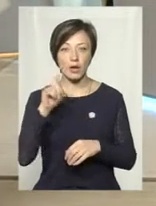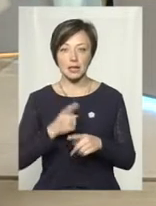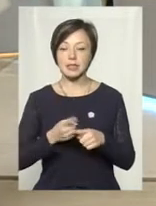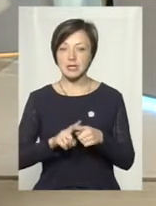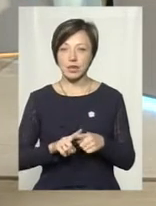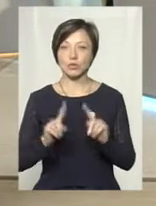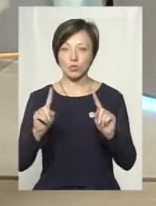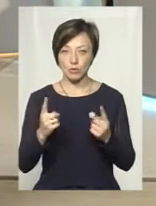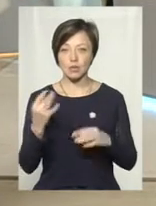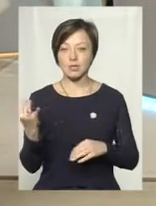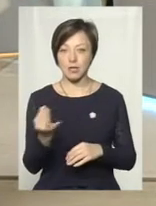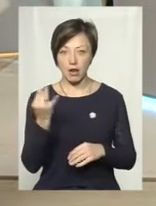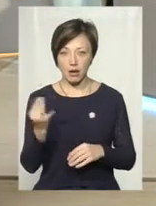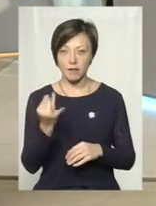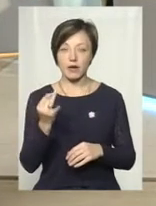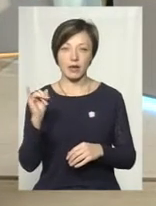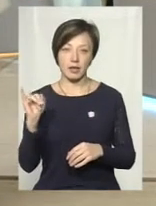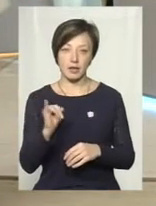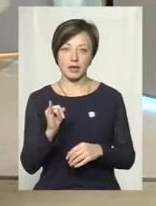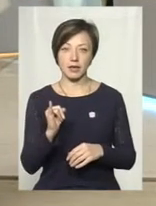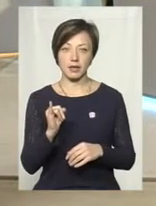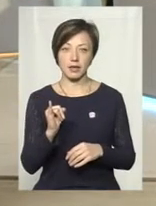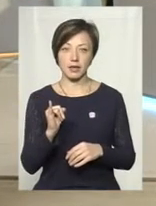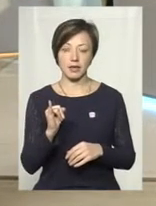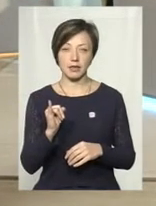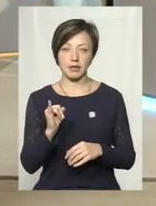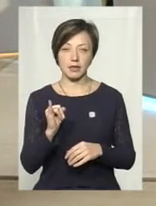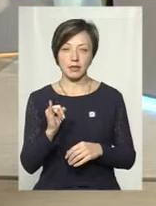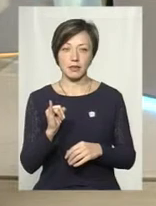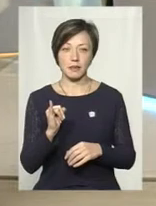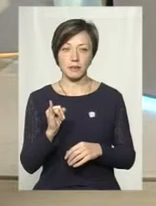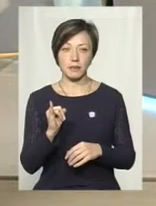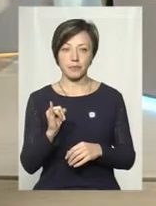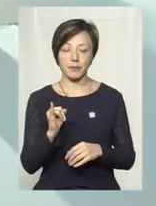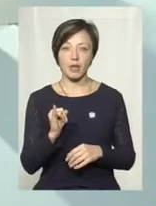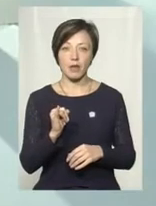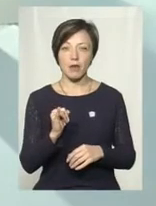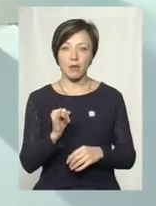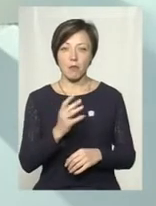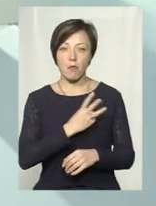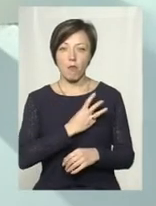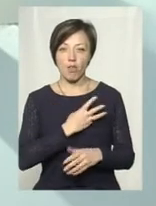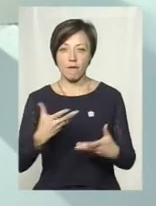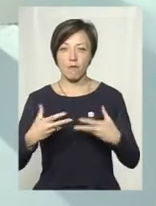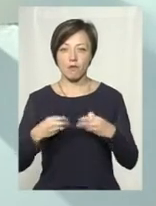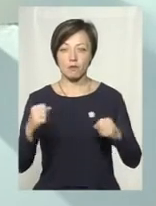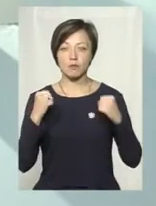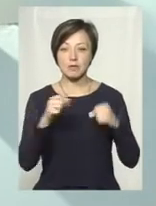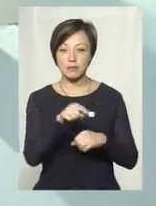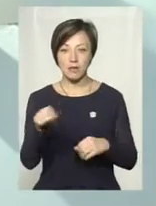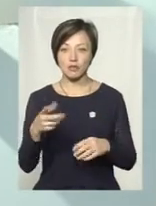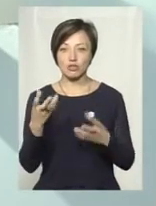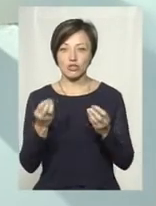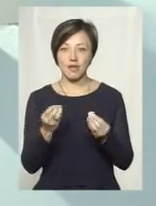теж досить таки цікаво і досить, я думаю, буде мотивовано для тих спортсменів, які ще навіть